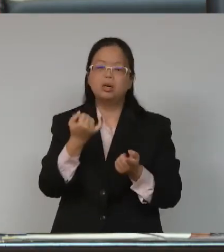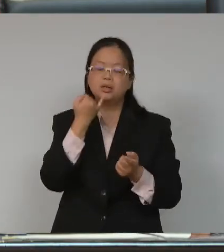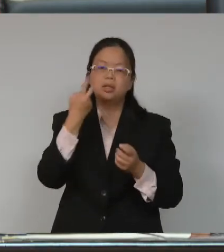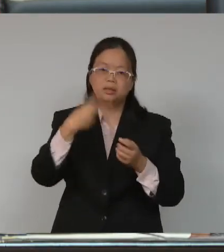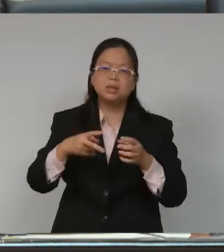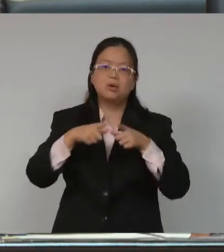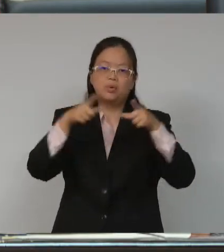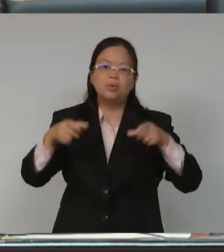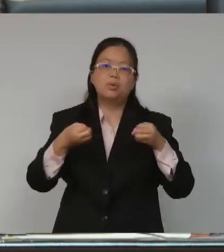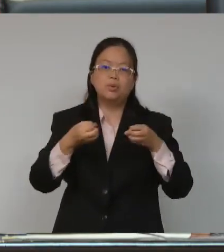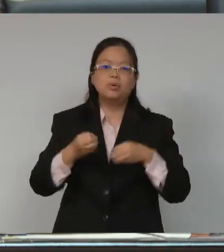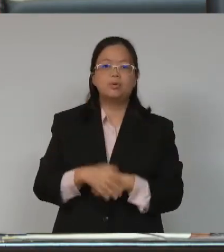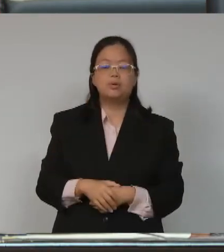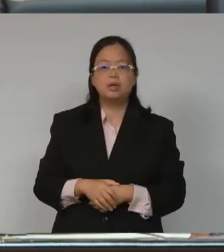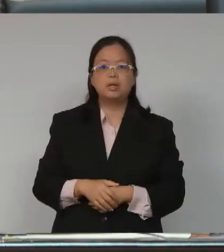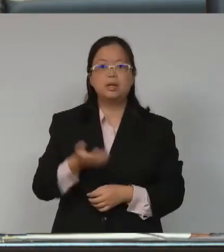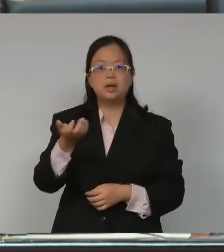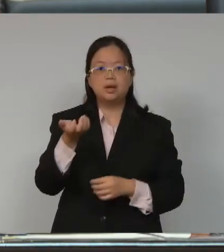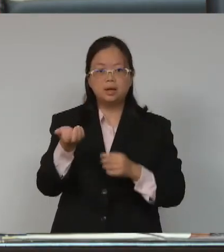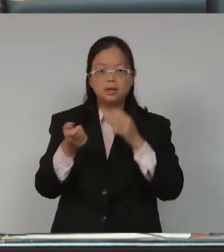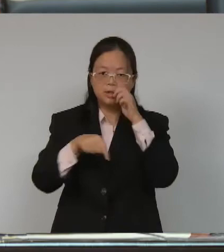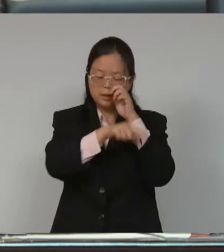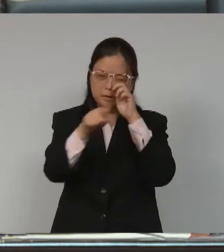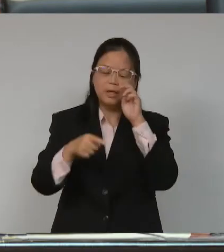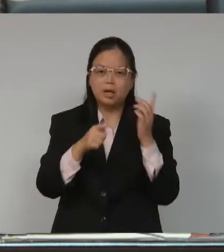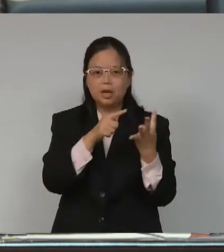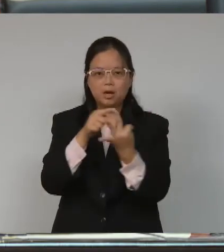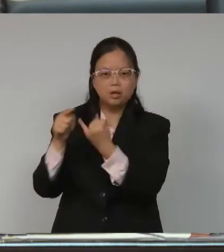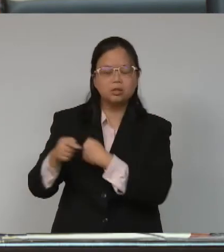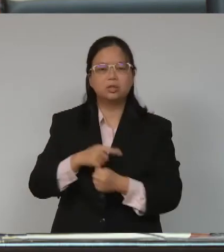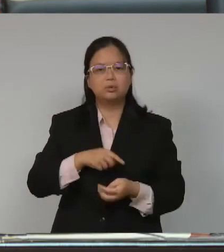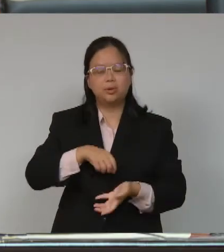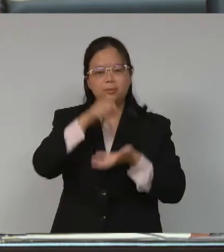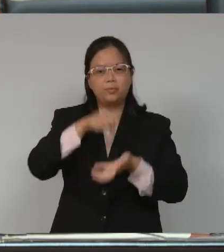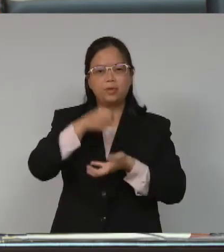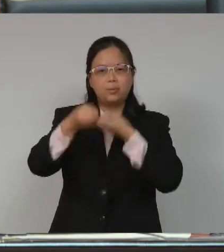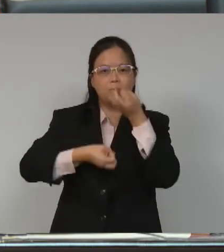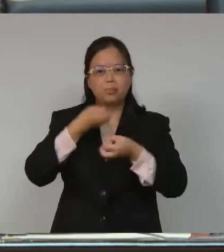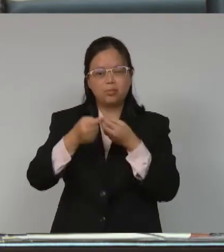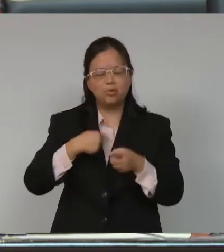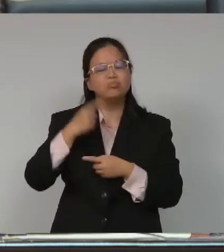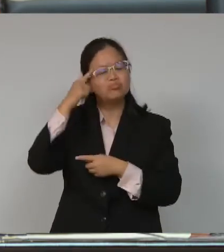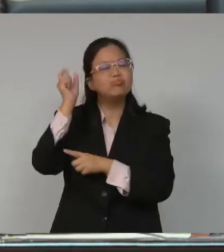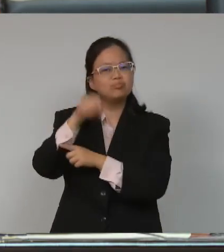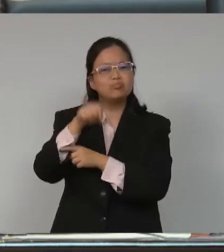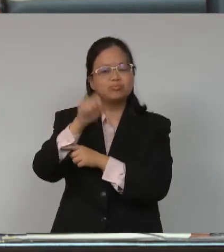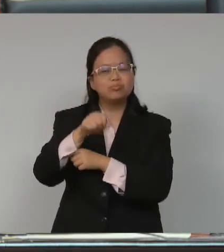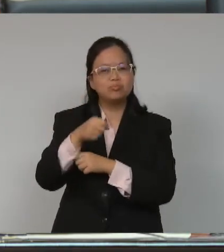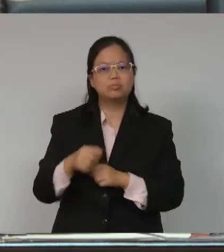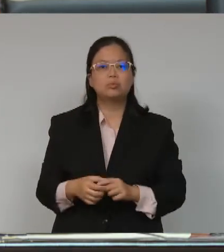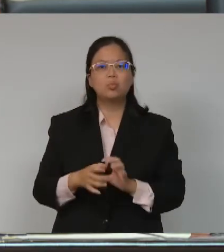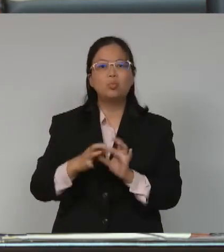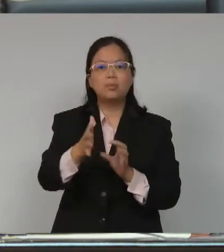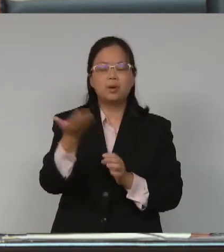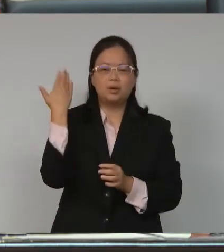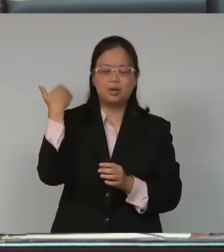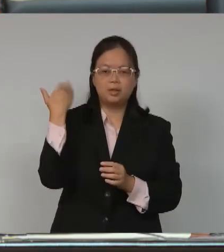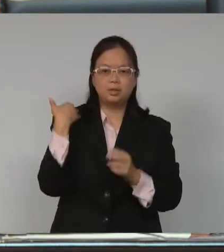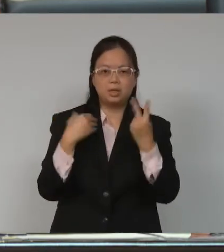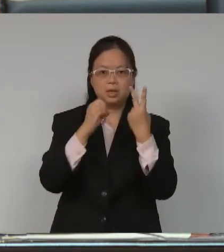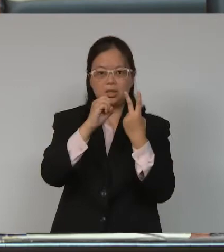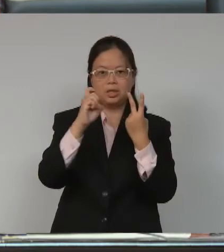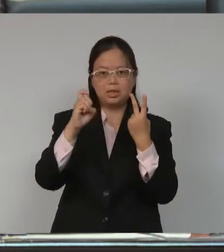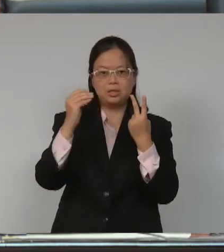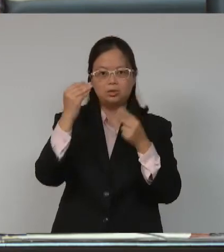项，我也同意刚才几位的意见，就是说确实，因为呢在过去2019年这个公民投